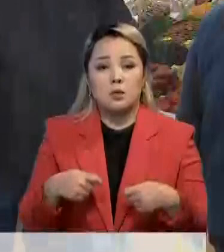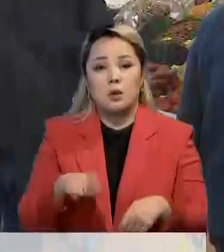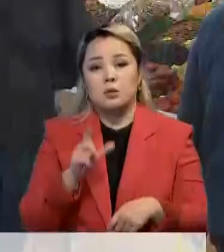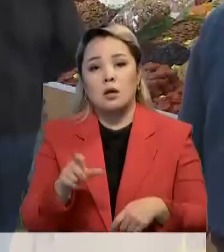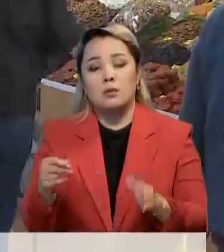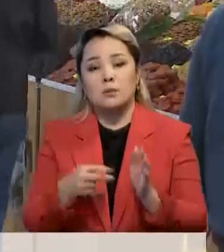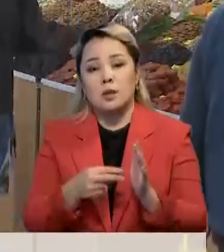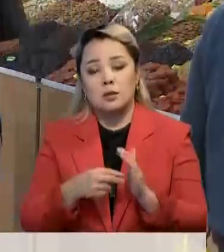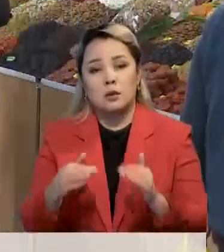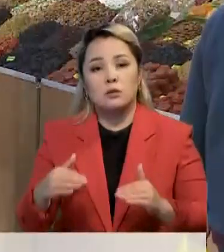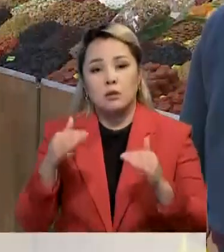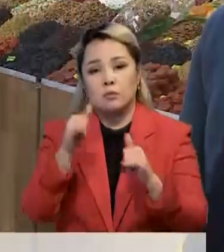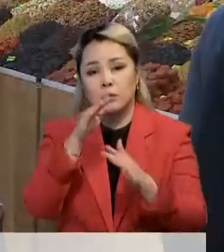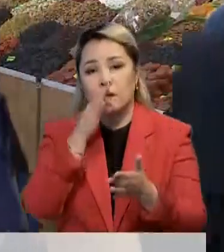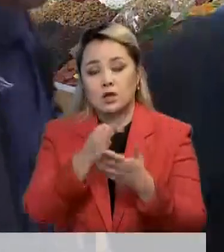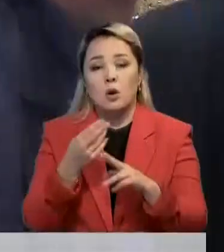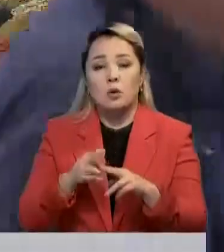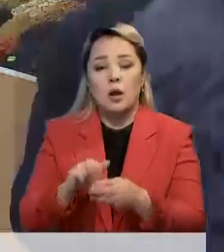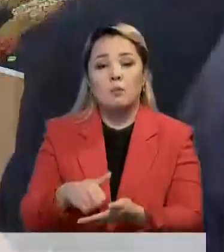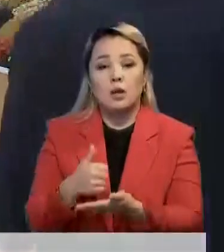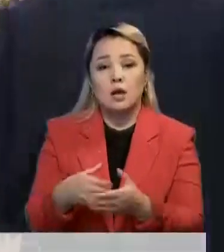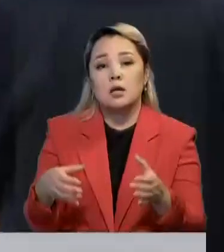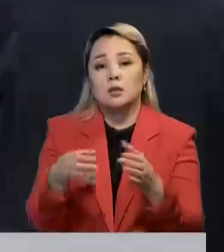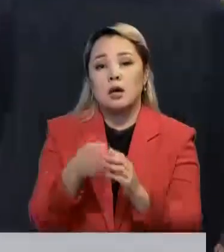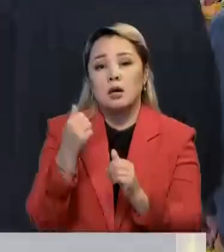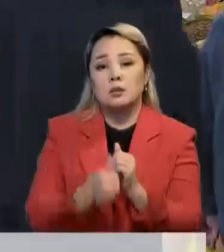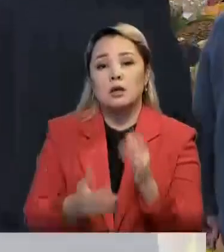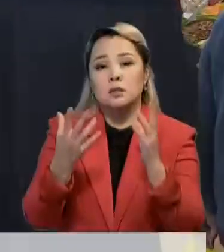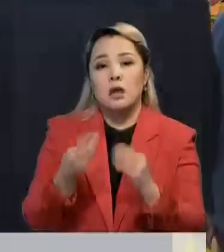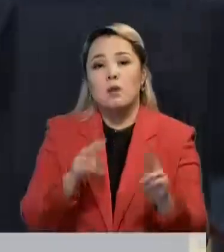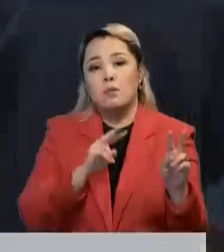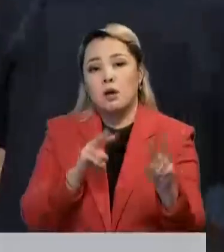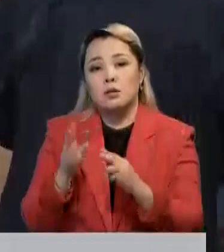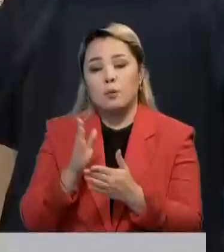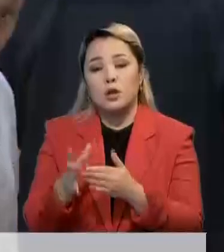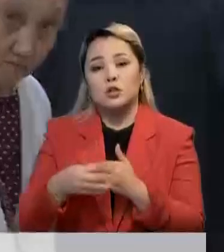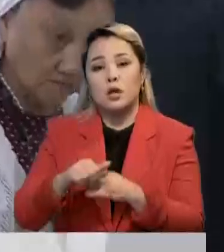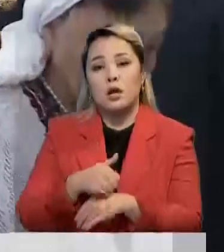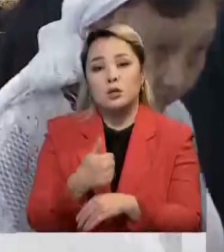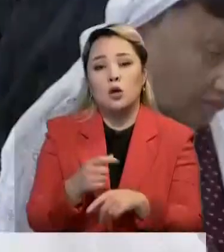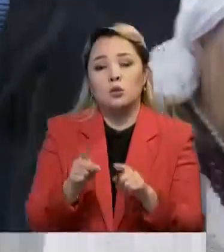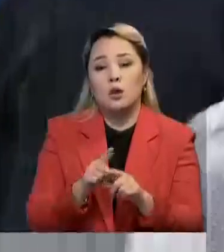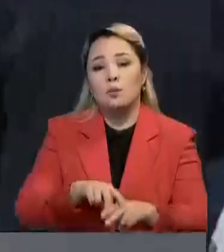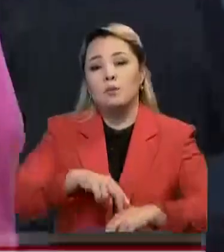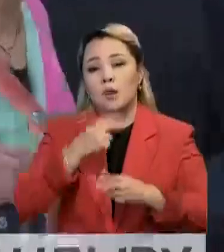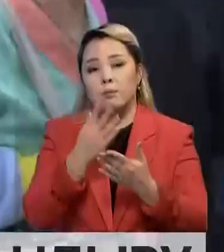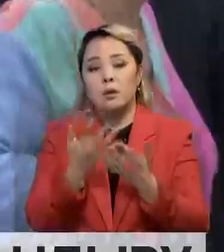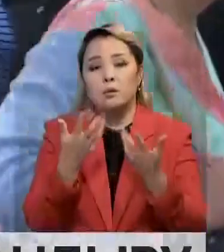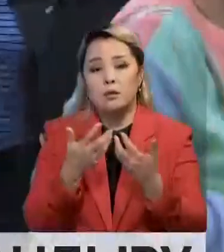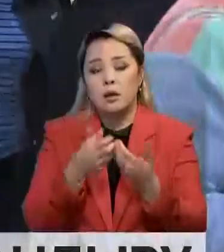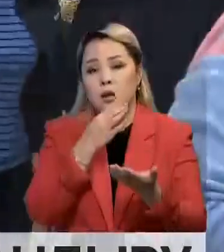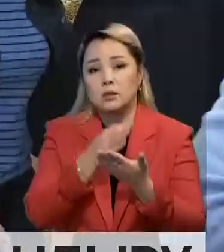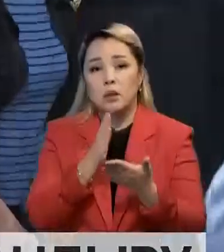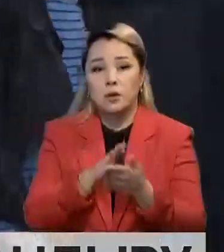бағаны негізсіз көтере алмайды, өйткені басшылық тарапынан күн сайын бақылау бар. Жергілікті әкімдікке ұдайы түрде есеп беріп